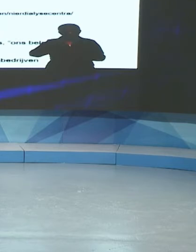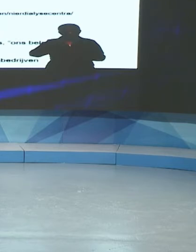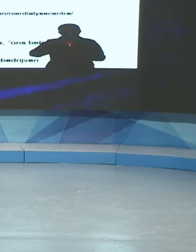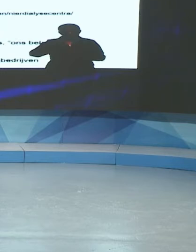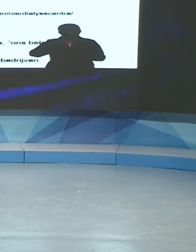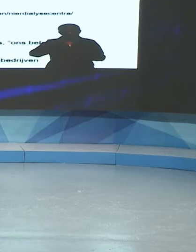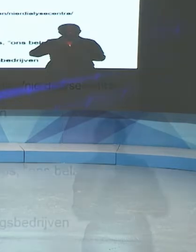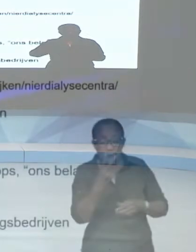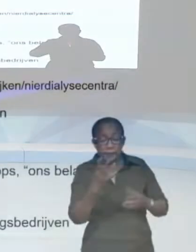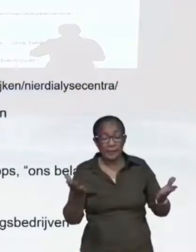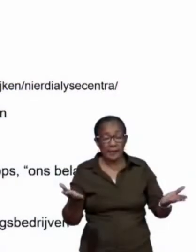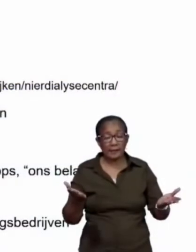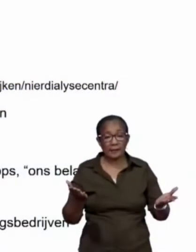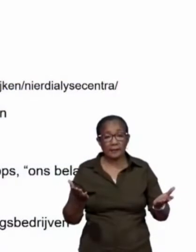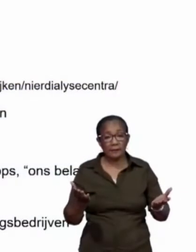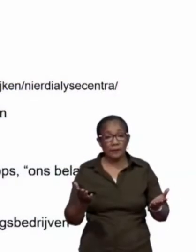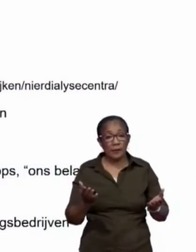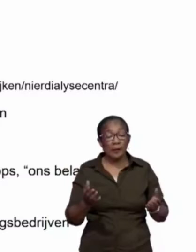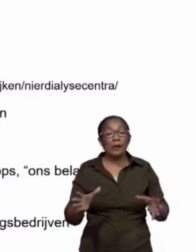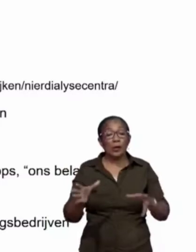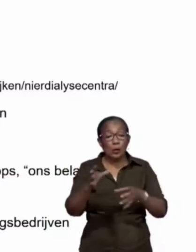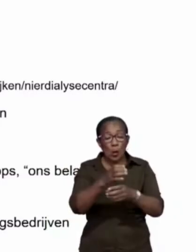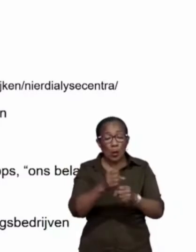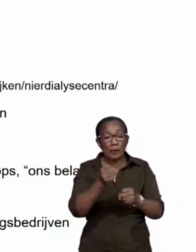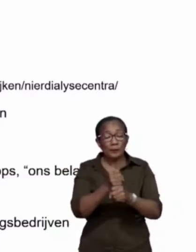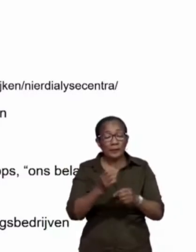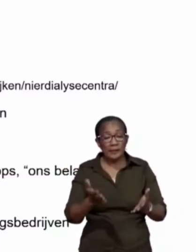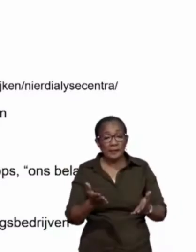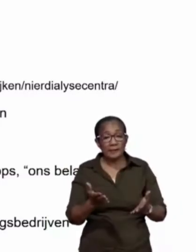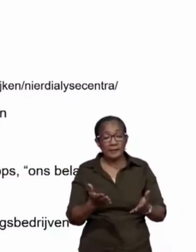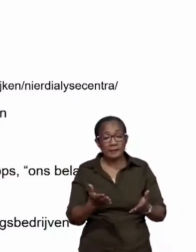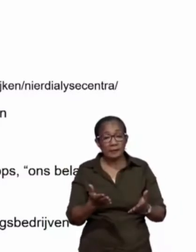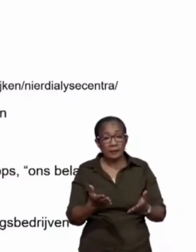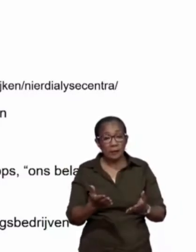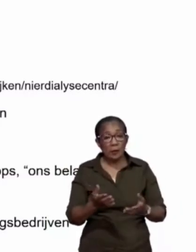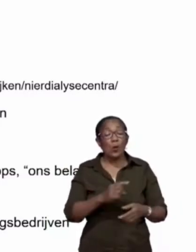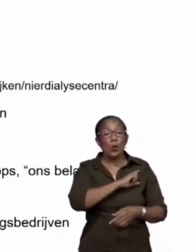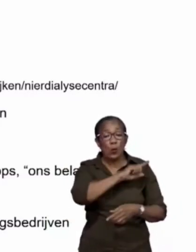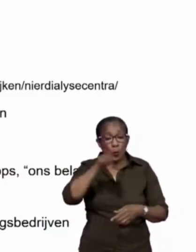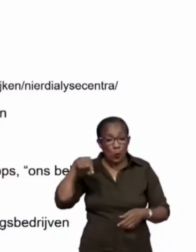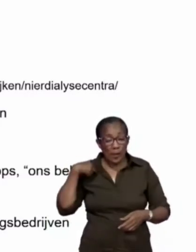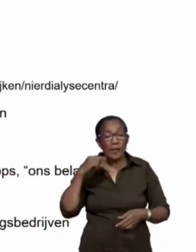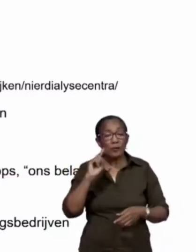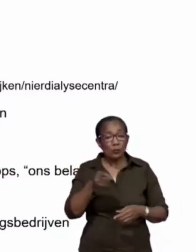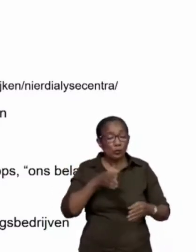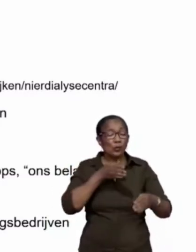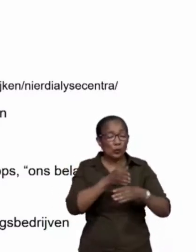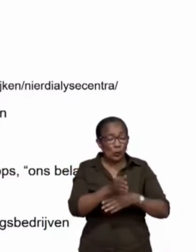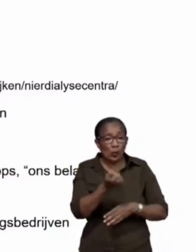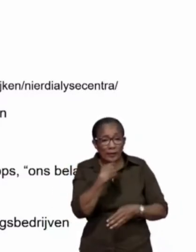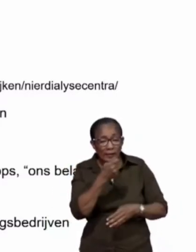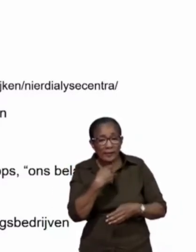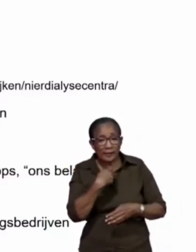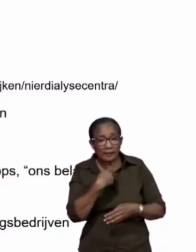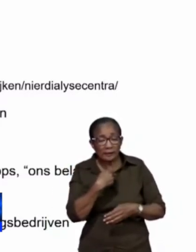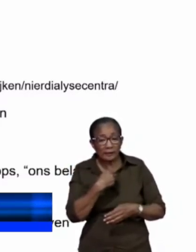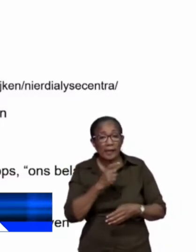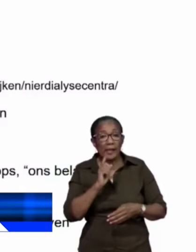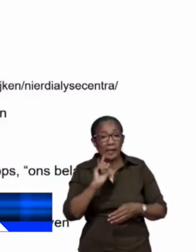lockdown. Wat essentiële dienst ook toe, omstangnyang. En dat die dus